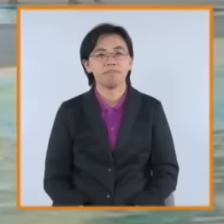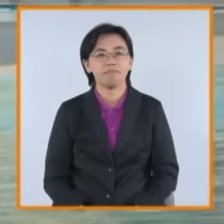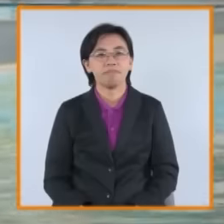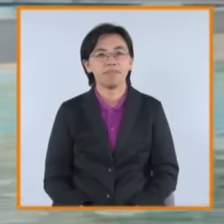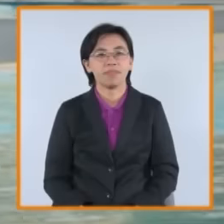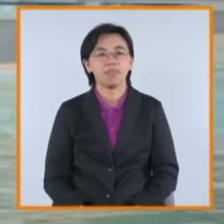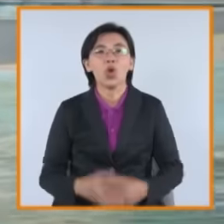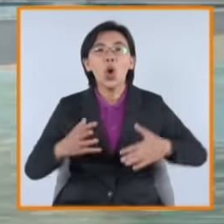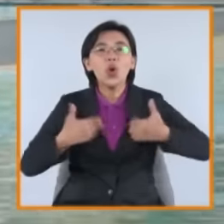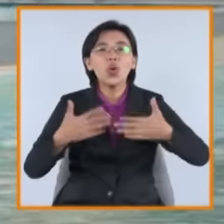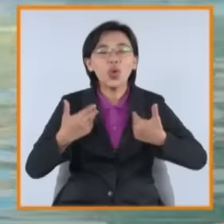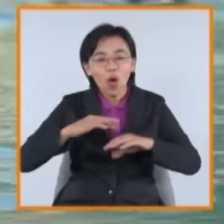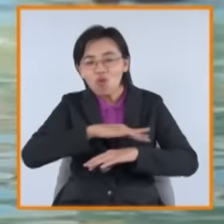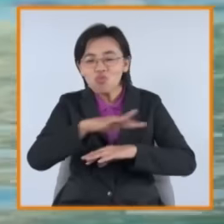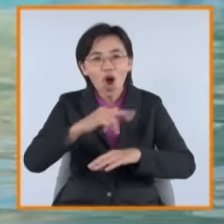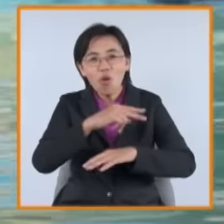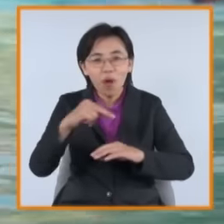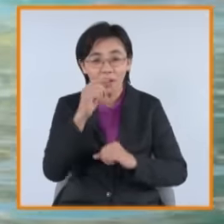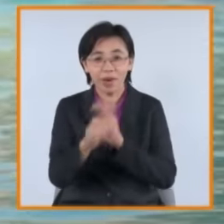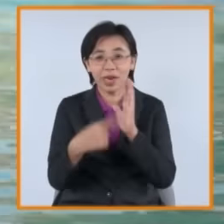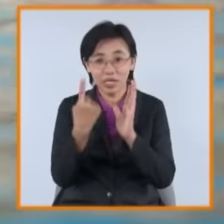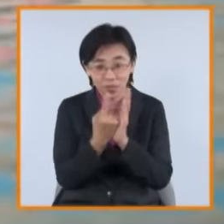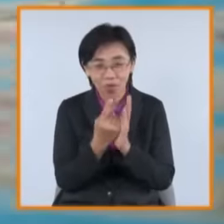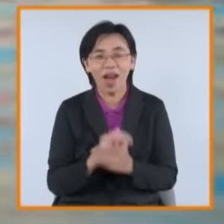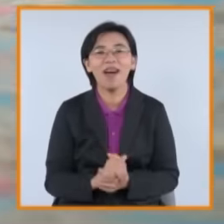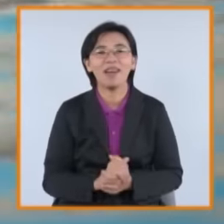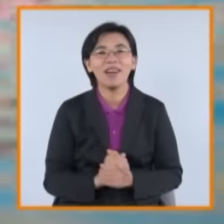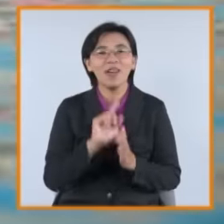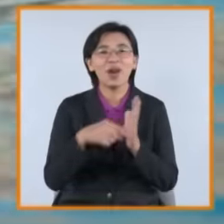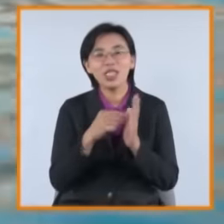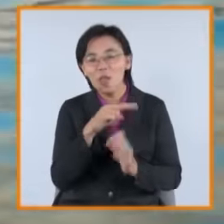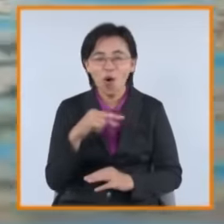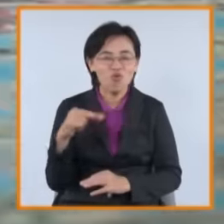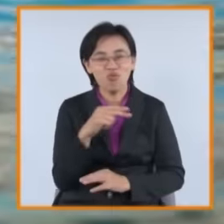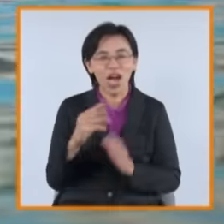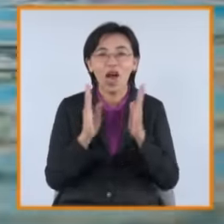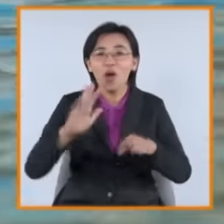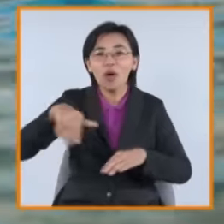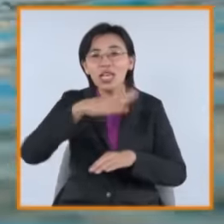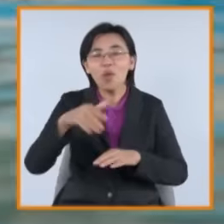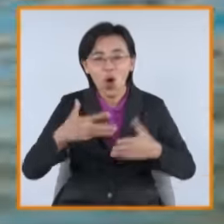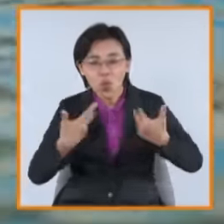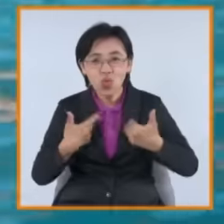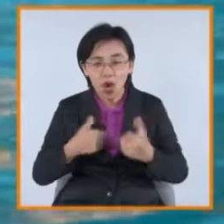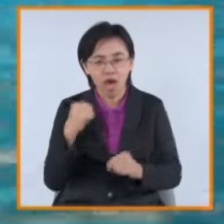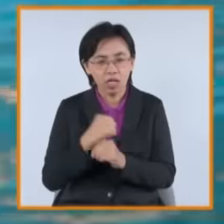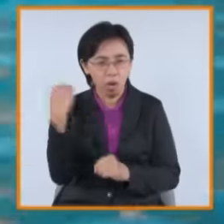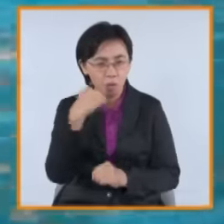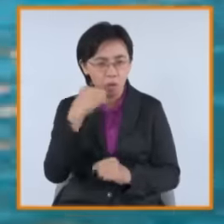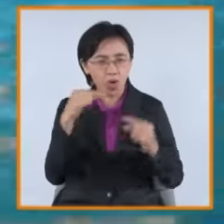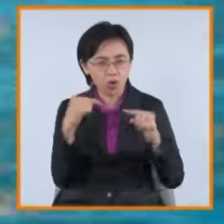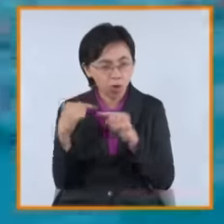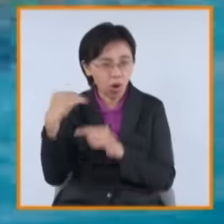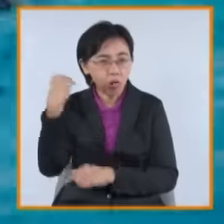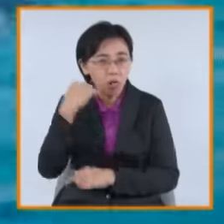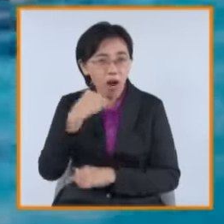นอกจากความสนุกสนานที่เกิดขึ้นตลอด1ชั่วโมงเต็มในคลาสอะควาแอโรบิกแล้วสิ่งที่สมาชิกจะได้กลับไปเมื่อทำเป็นประจำอย่างต่อเนื่อง